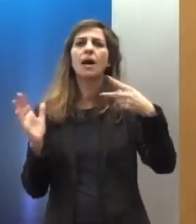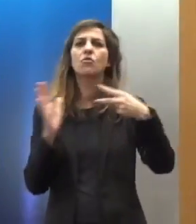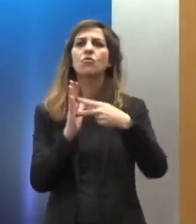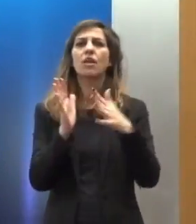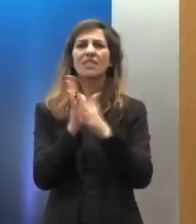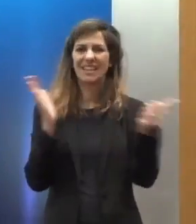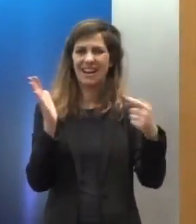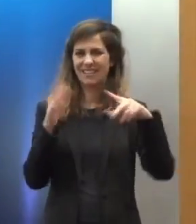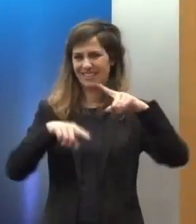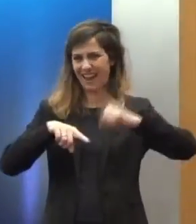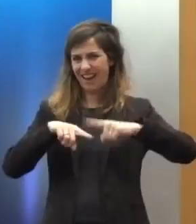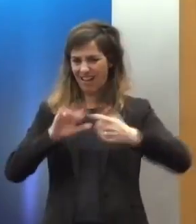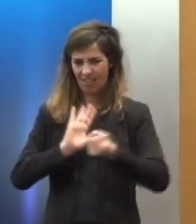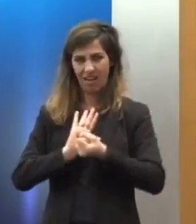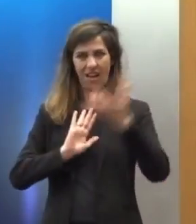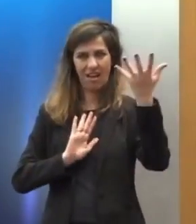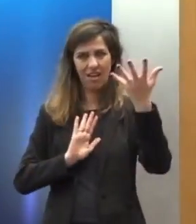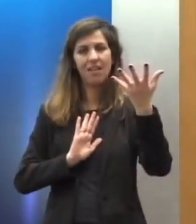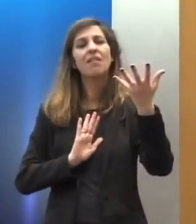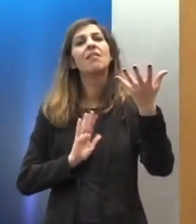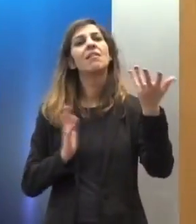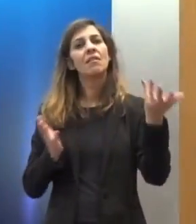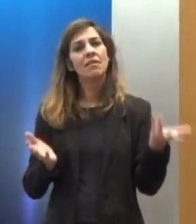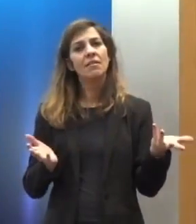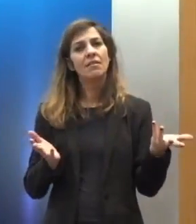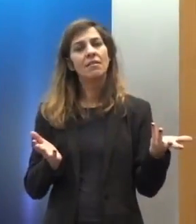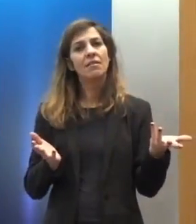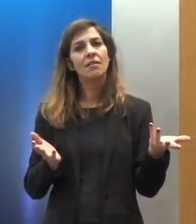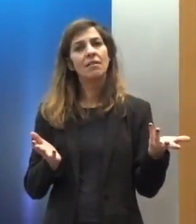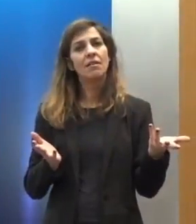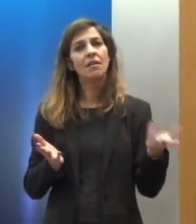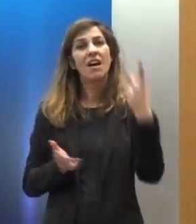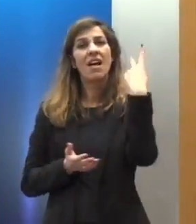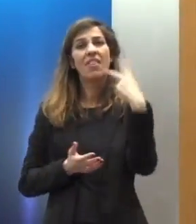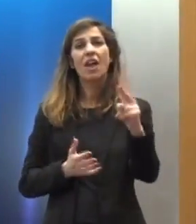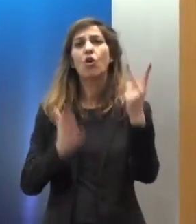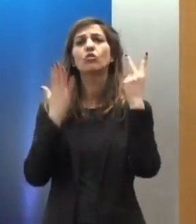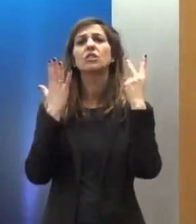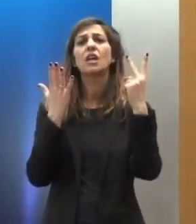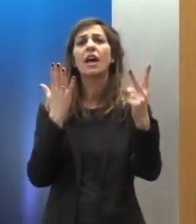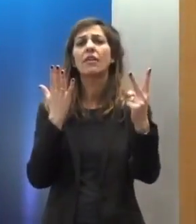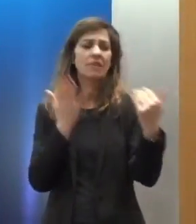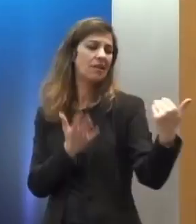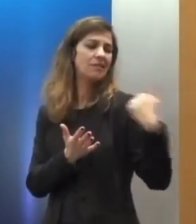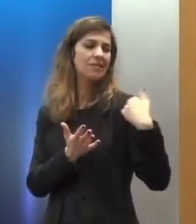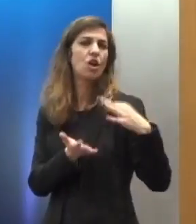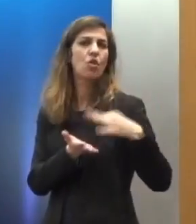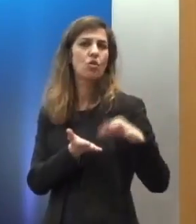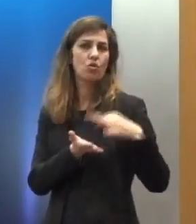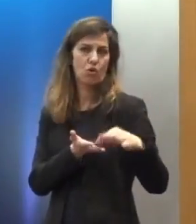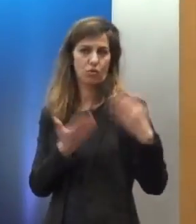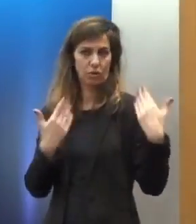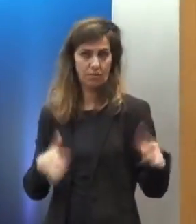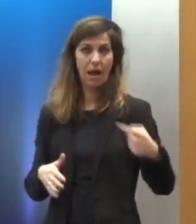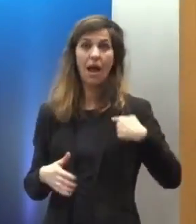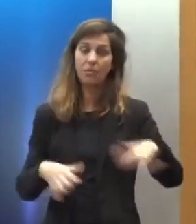2016, η χώρα μας δέχτηκε συνολικά 207 συστάσεις, από τις οποίες αποδέχτηκε